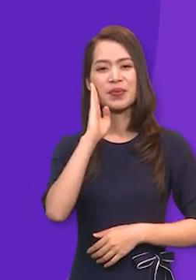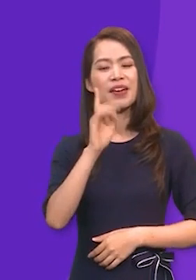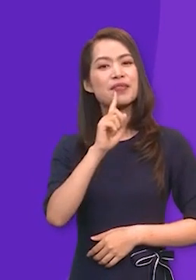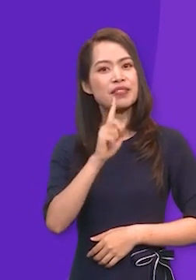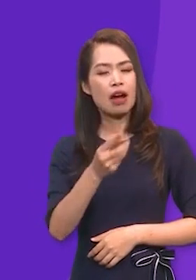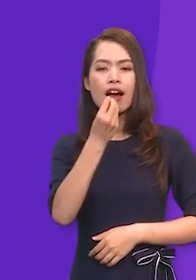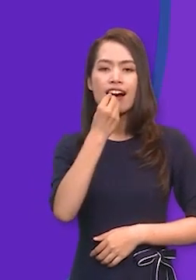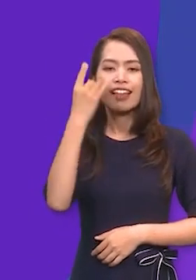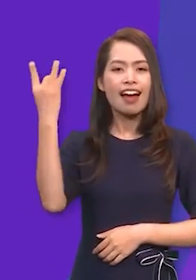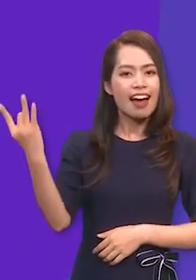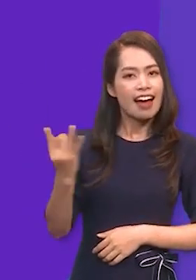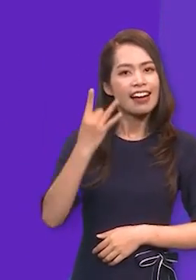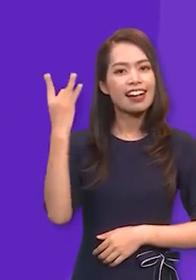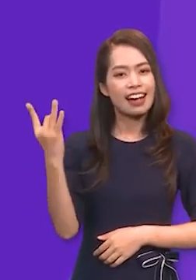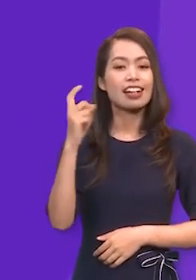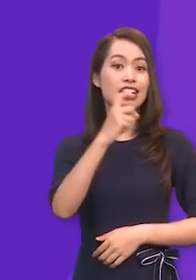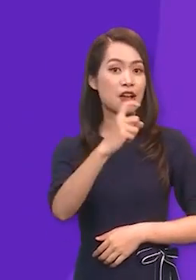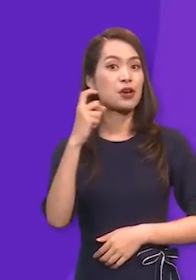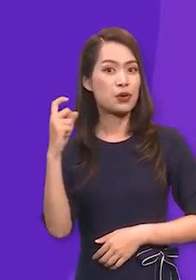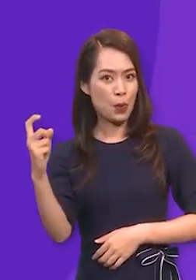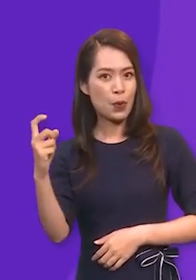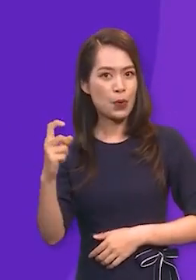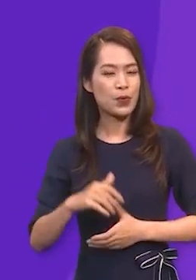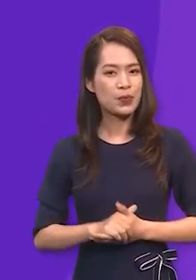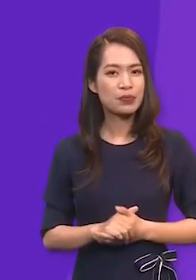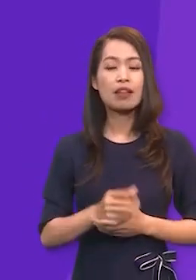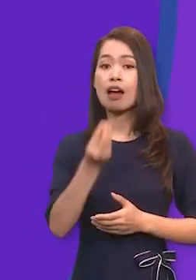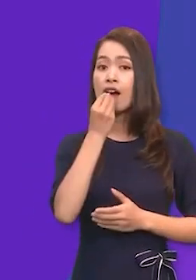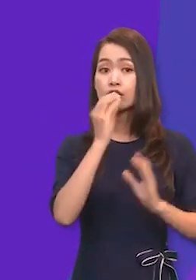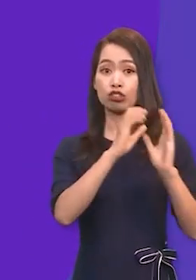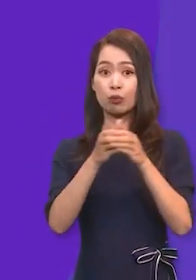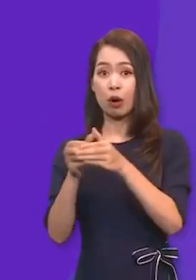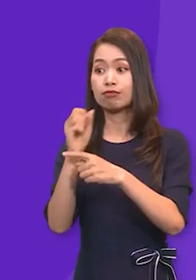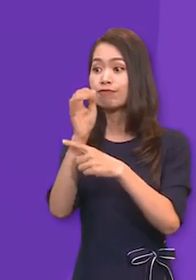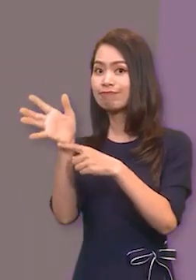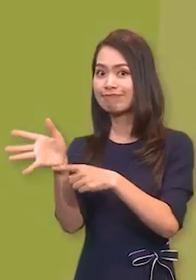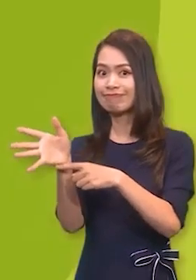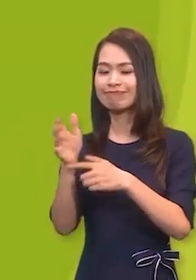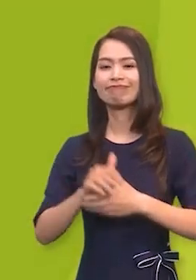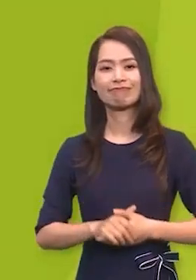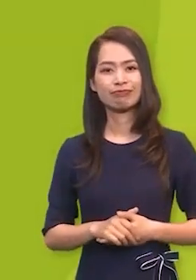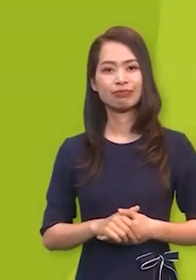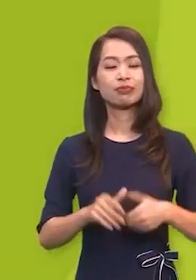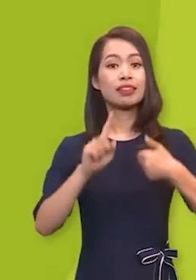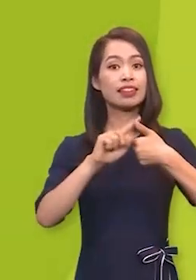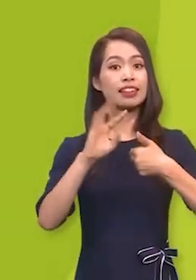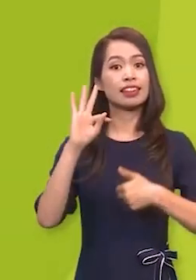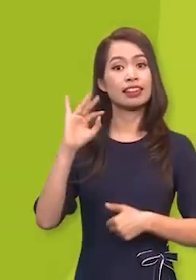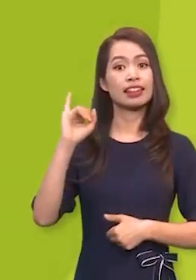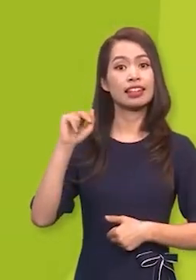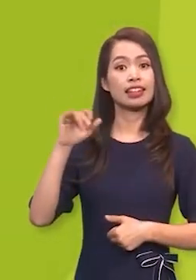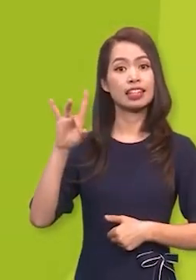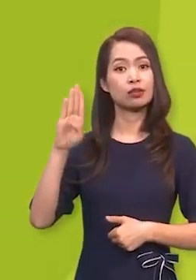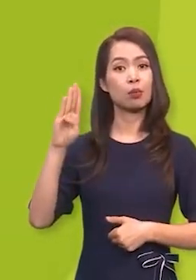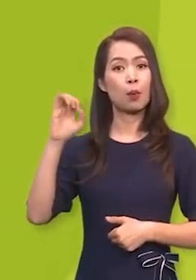Bà mẹ mang thai cần được đảm bảo bữa ăn hàng ngày, đủ các chất dinh dưỡng, đặc biệt là các nhóm thực phẩm dưới đây. Thực phẩm chứa